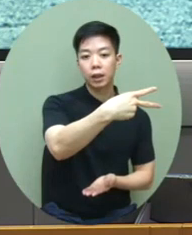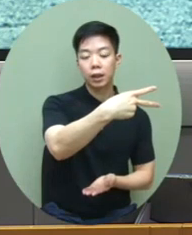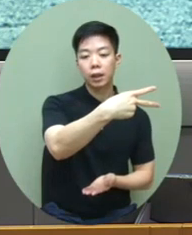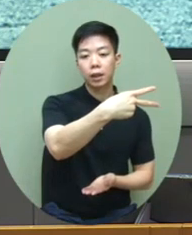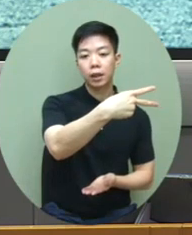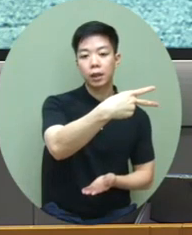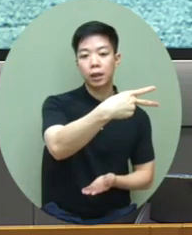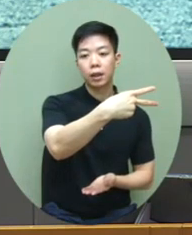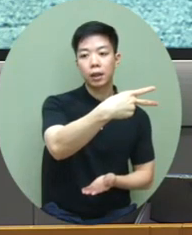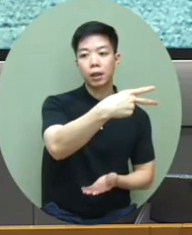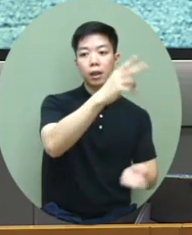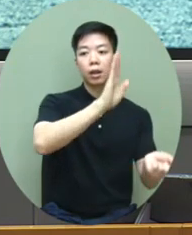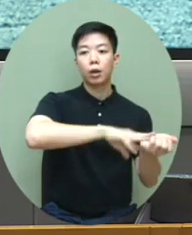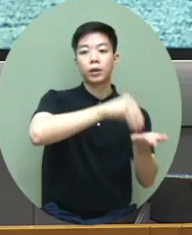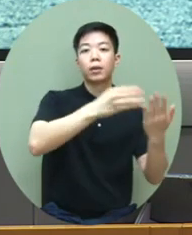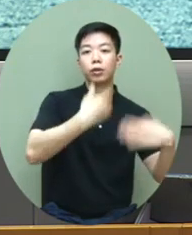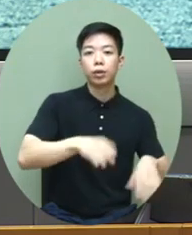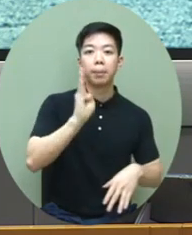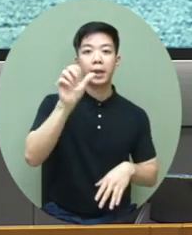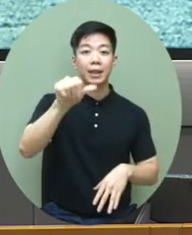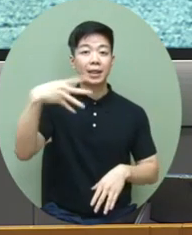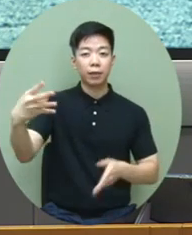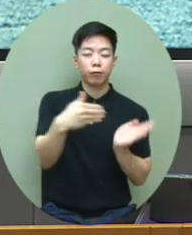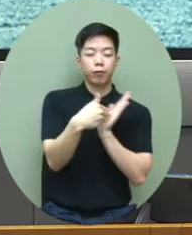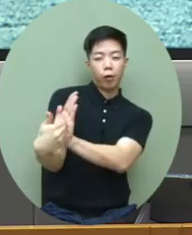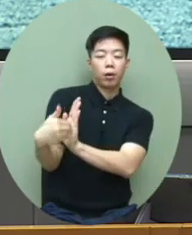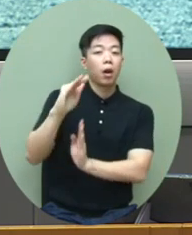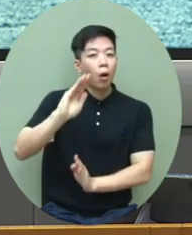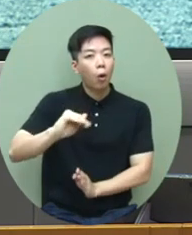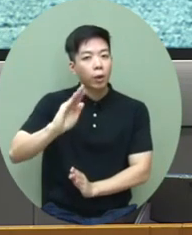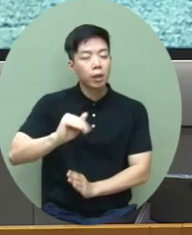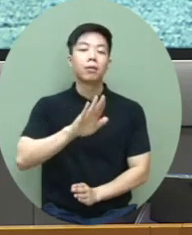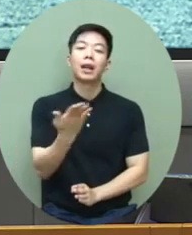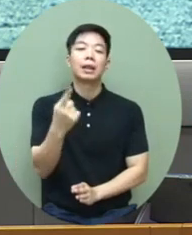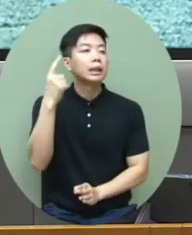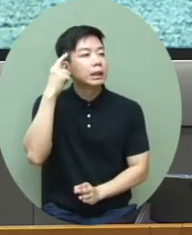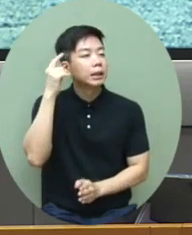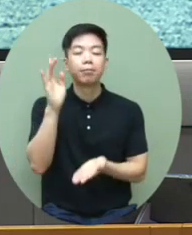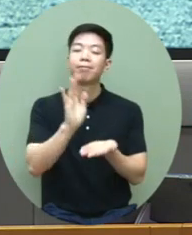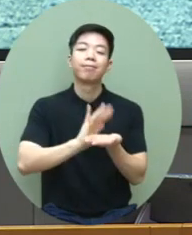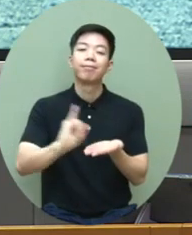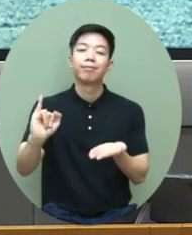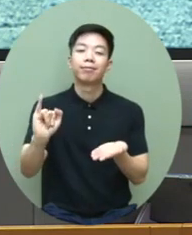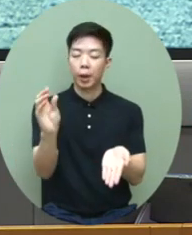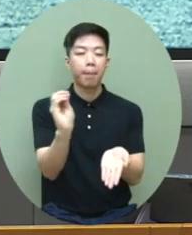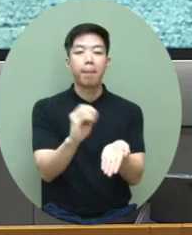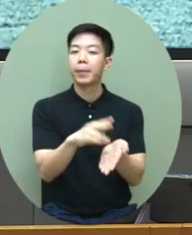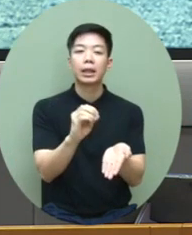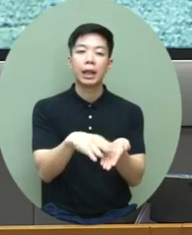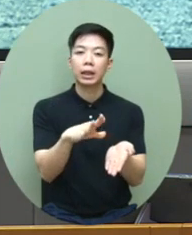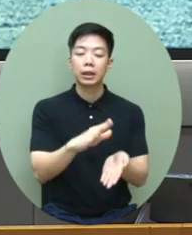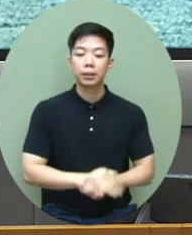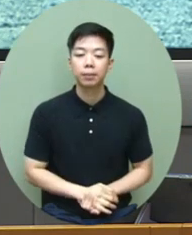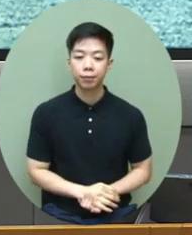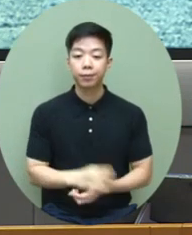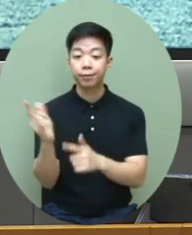嘅交叉保護力都未定，咁但係我哋都未有實踐嘅經驗，都未知道究竟個情況會係點，咁都要